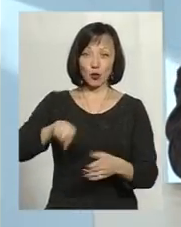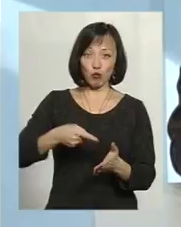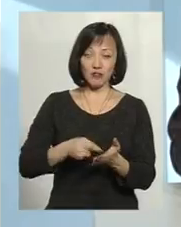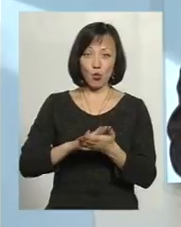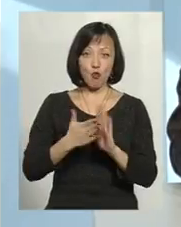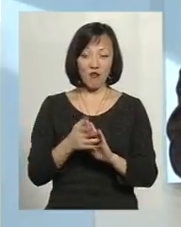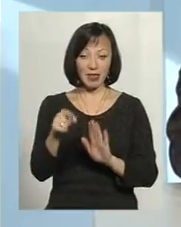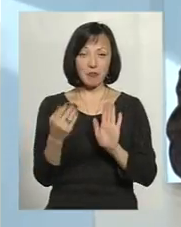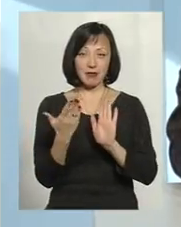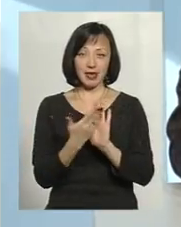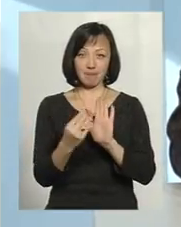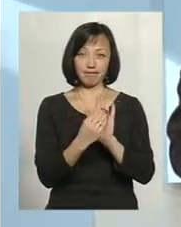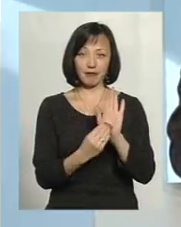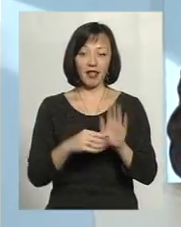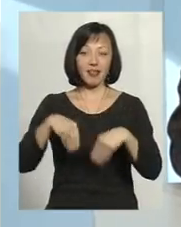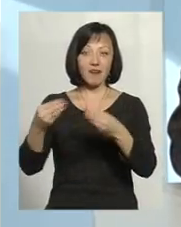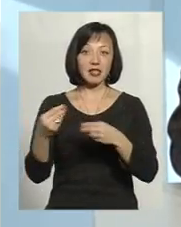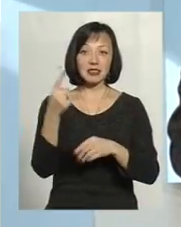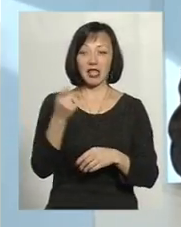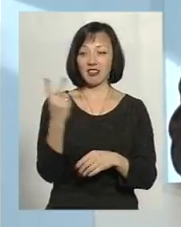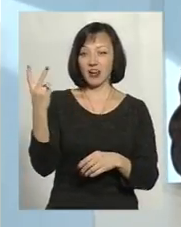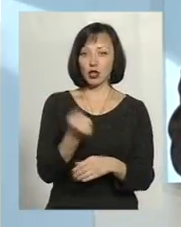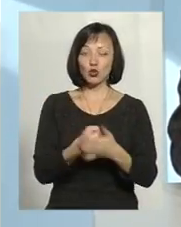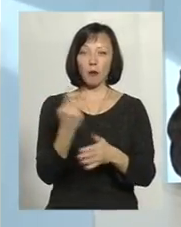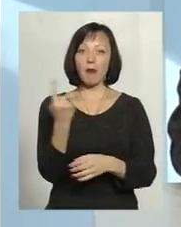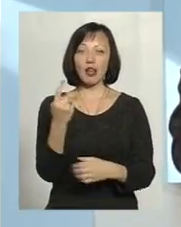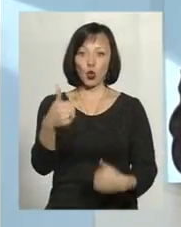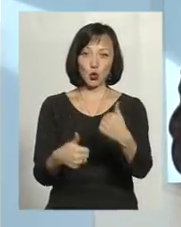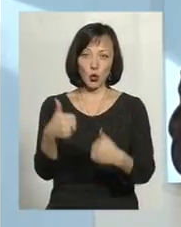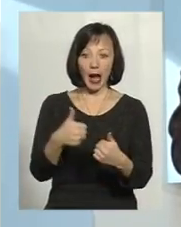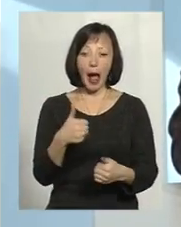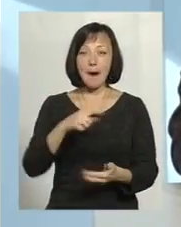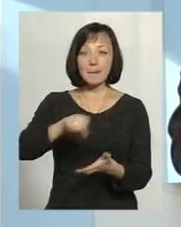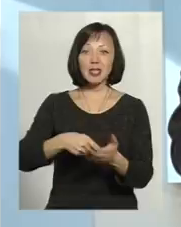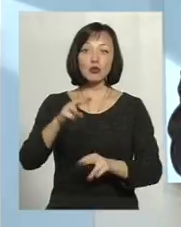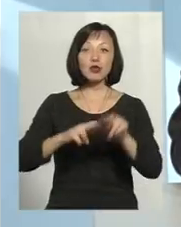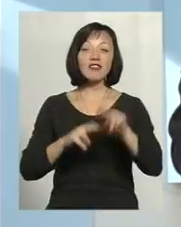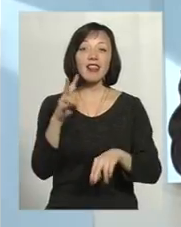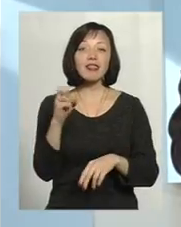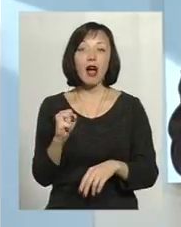знову ж таки, там є такі містобудівні, які давались за 2 тижні до першого туру. Містобудівні на будівництво